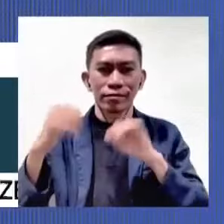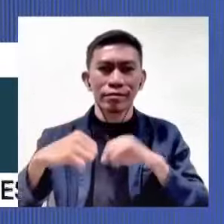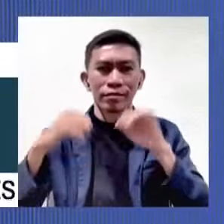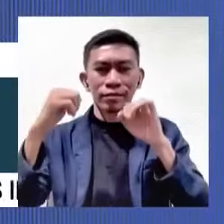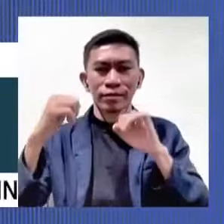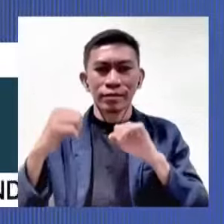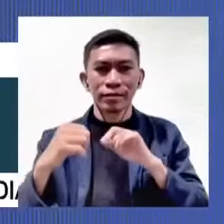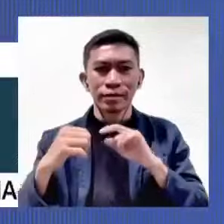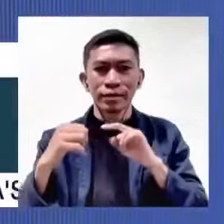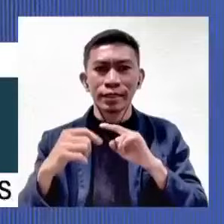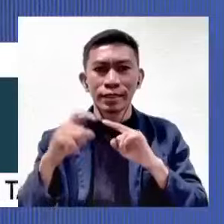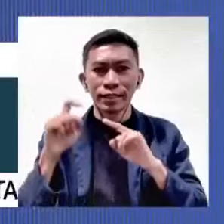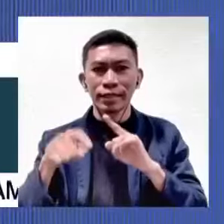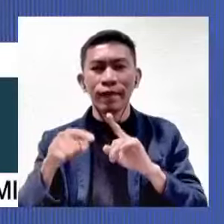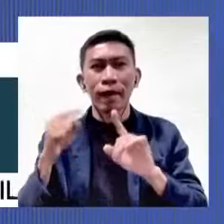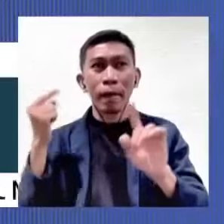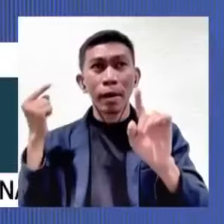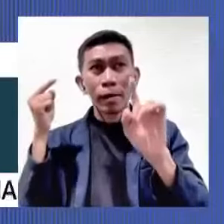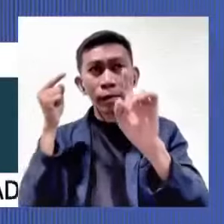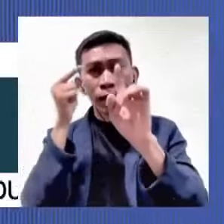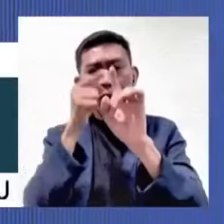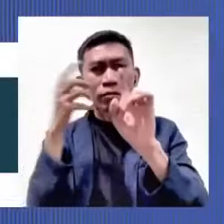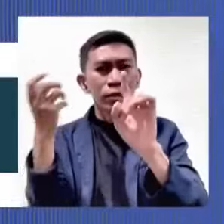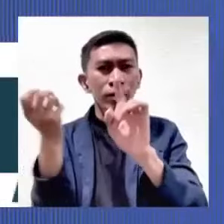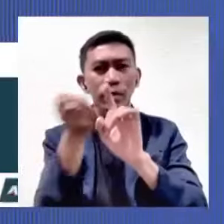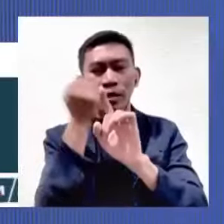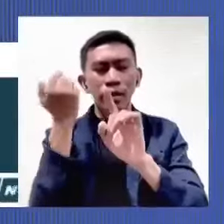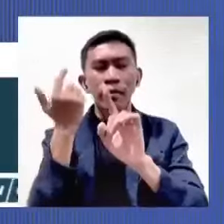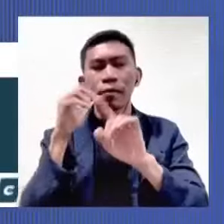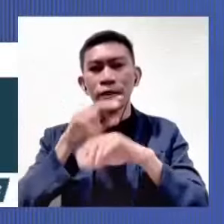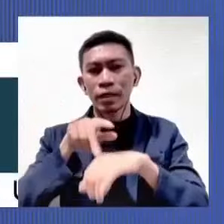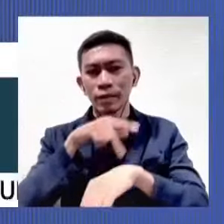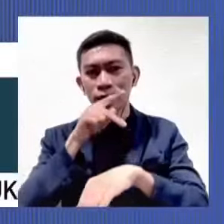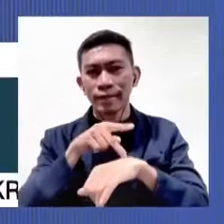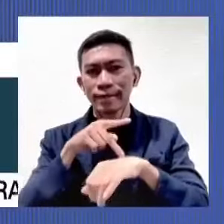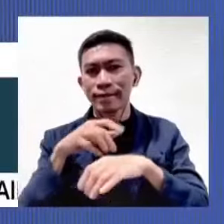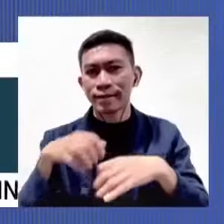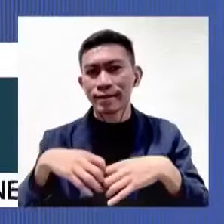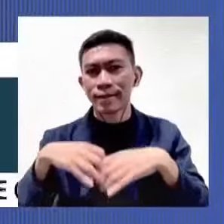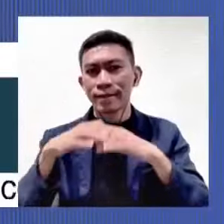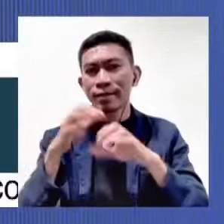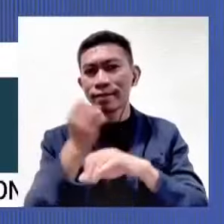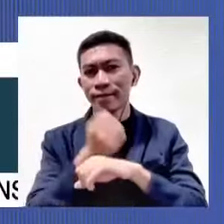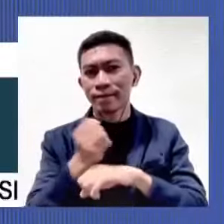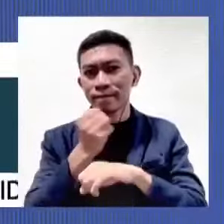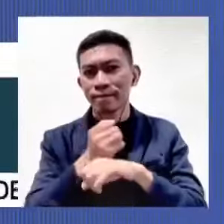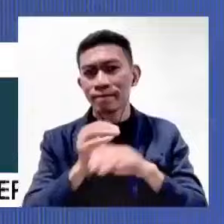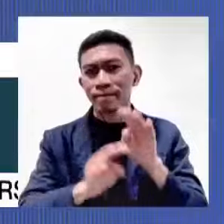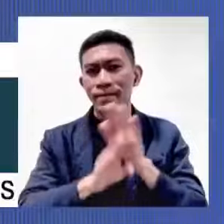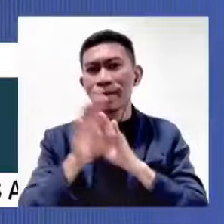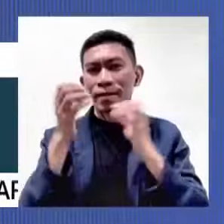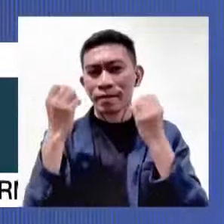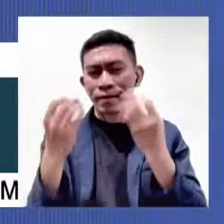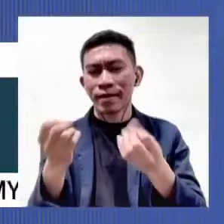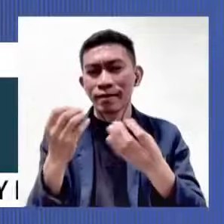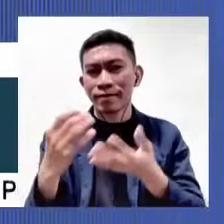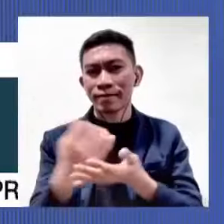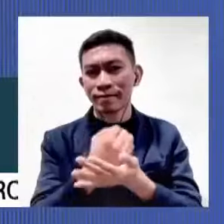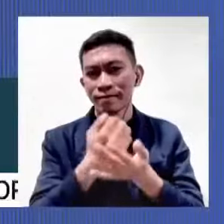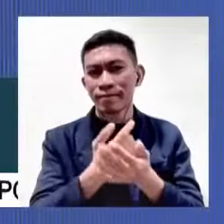ng isang bansang matatag, maunlad at puno ng oportunidad para sa bawat Pilipino.